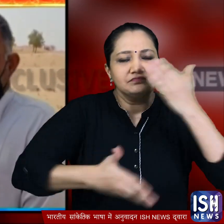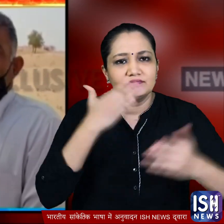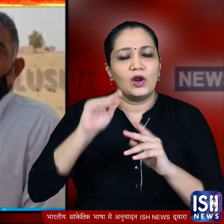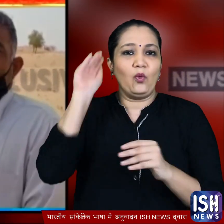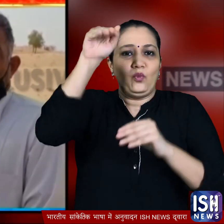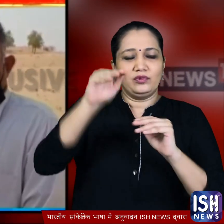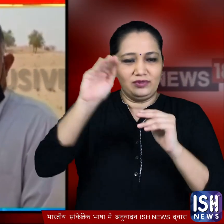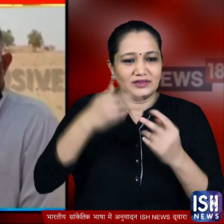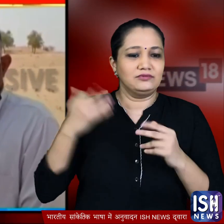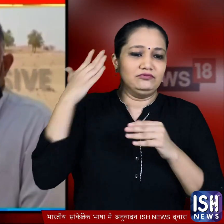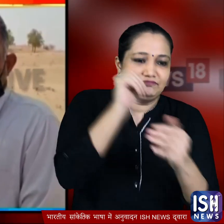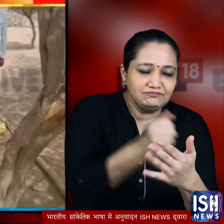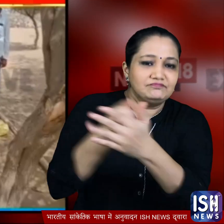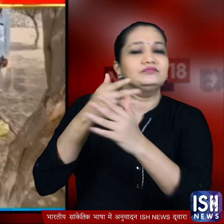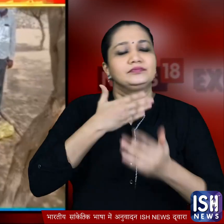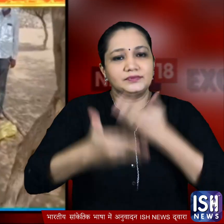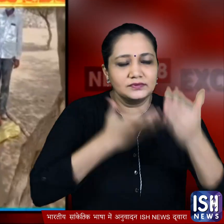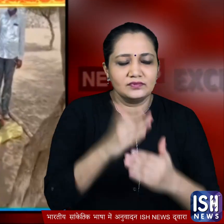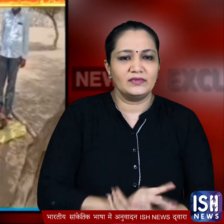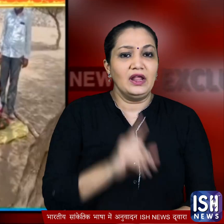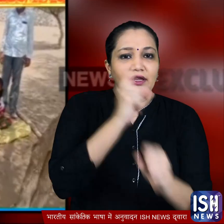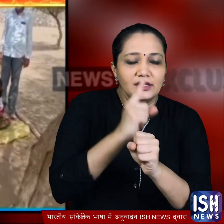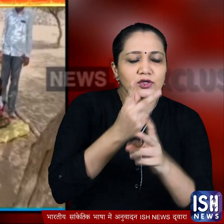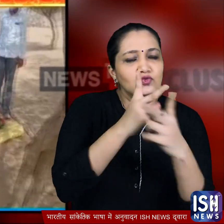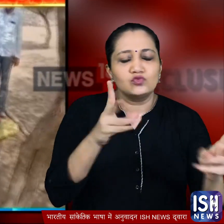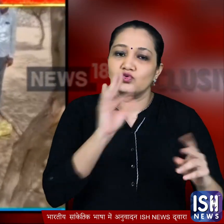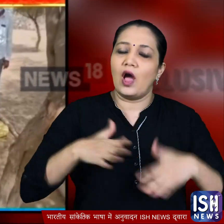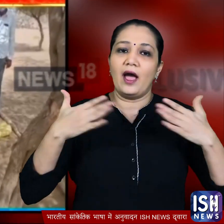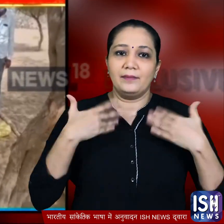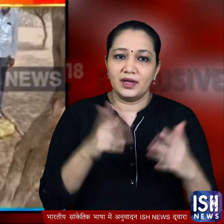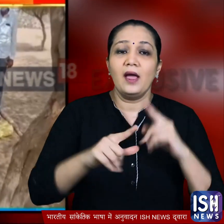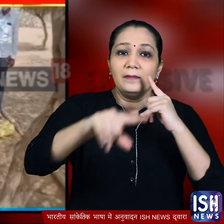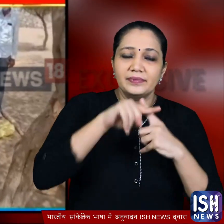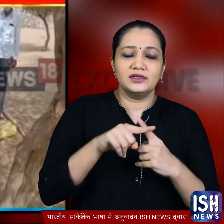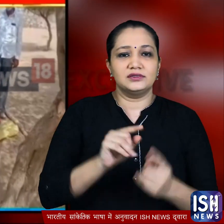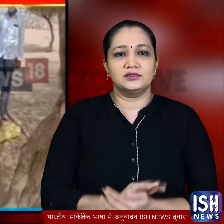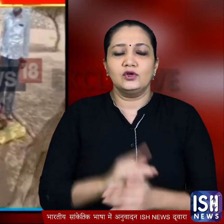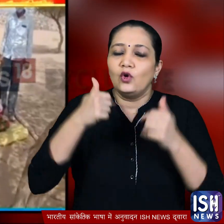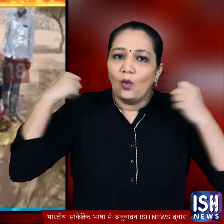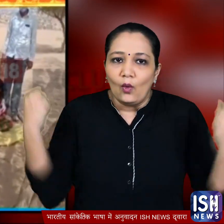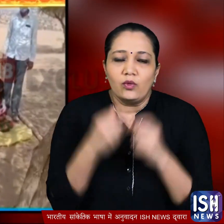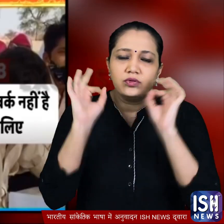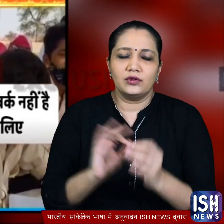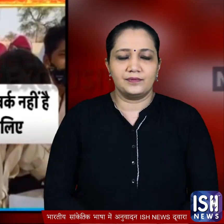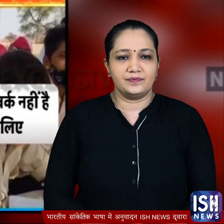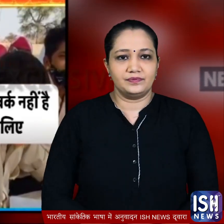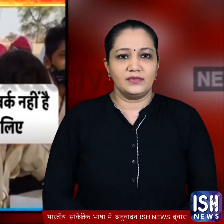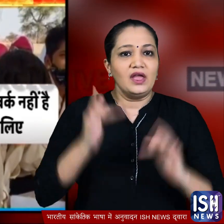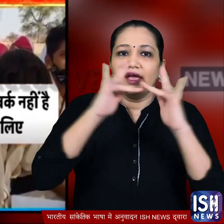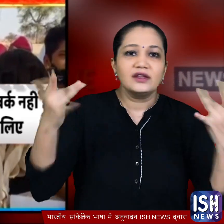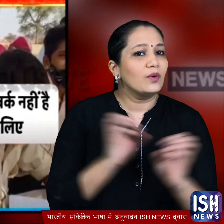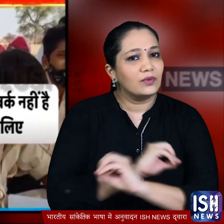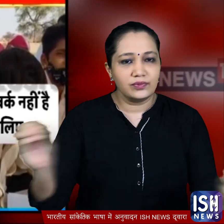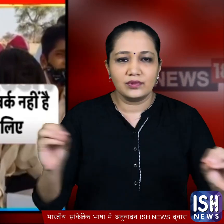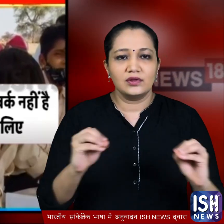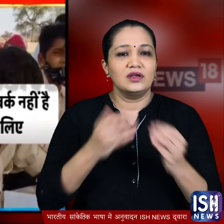ऊँटों पर उनको पढ़ाया जा रहा है। ये सभी बच्चे टीचरों के इस कदम से काफी खुश तो दिखे ही, साथ ही उन्होंने इनके जज्बे को भी सलाम किया। ये नेटवर्क